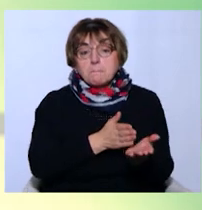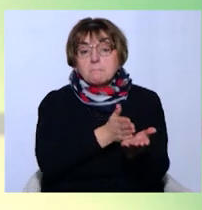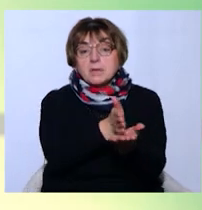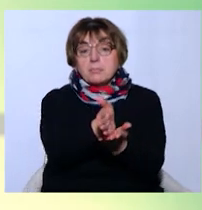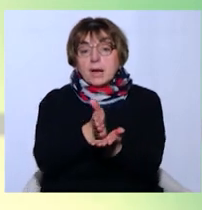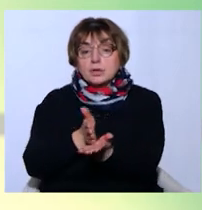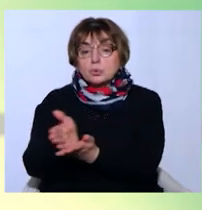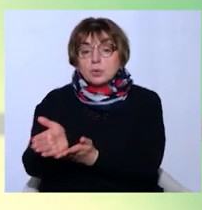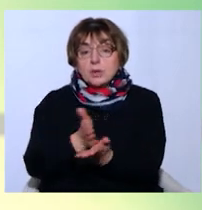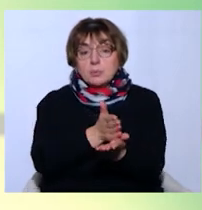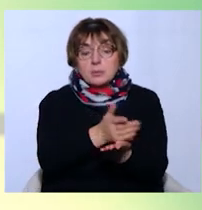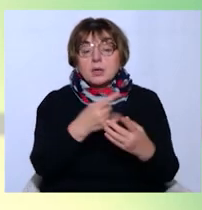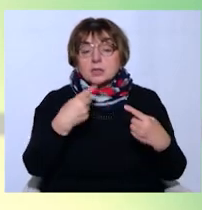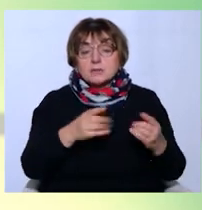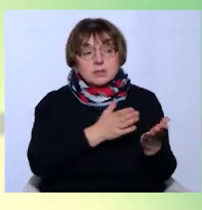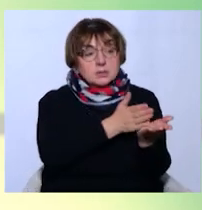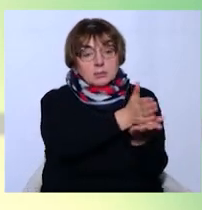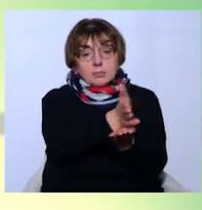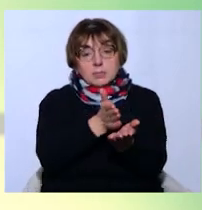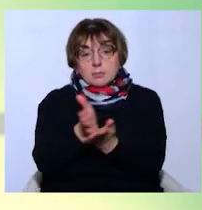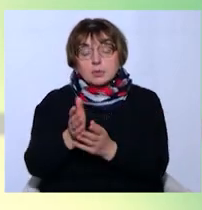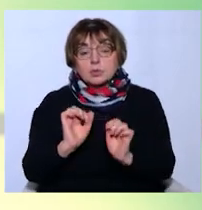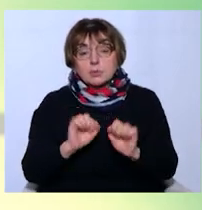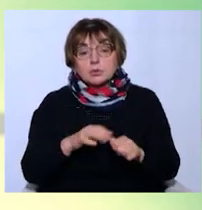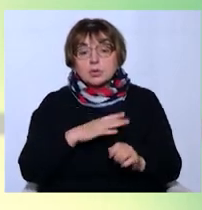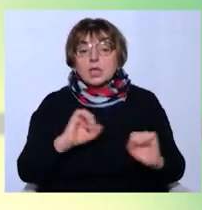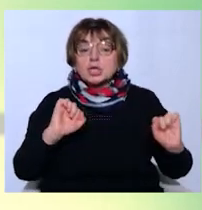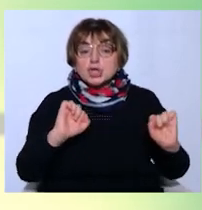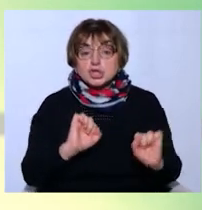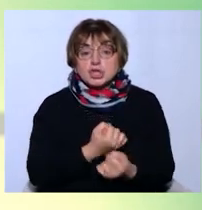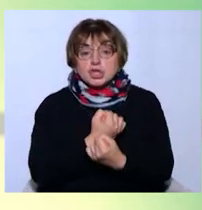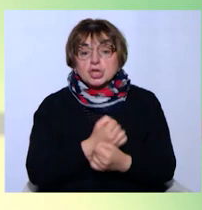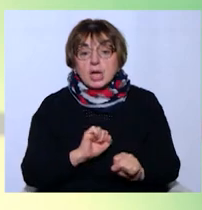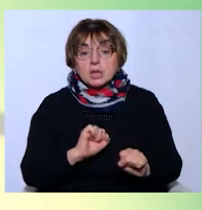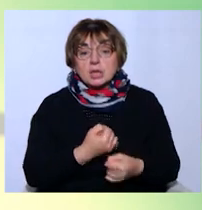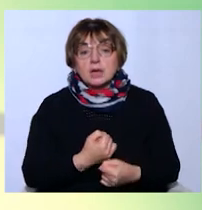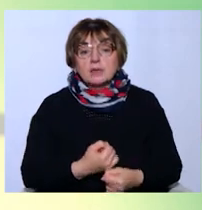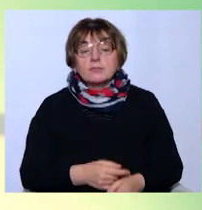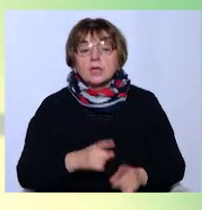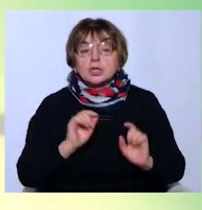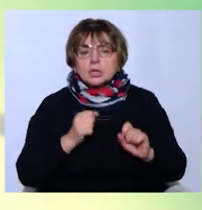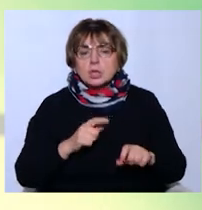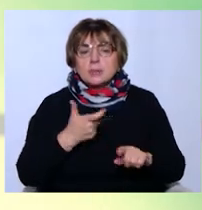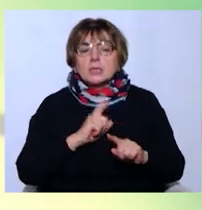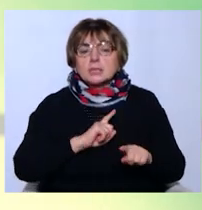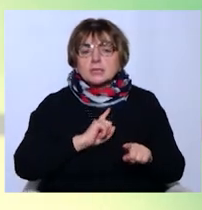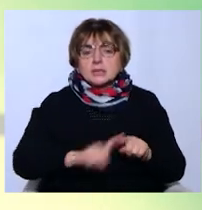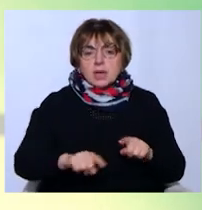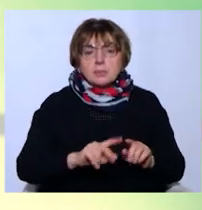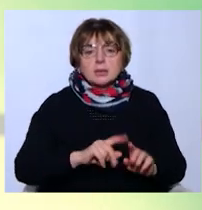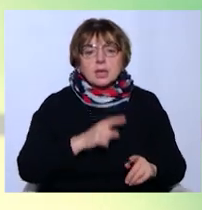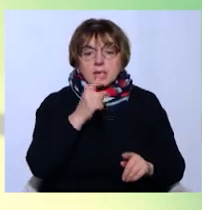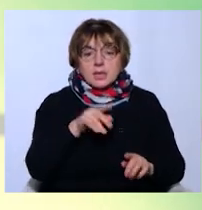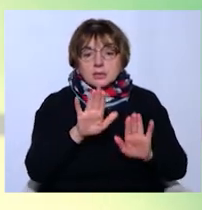ანუ სხვადასხვა მიმართულებით შეიძლება ამოძრავდეს საგანი და სიჩქარე. ანუ შეიძლება სწრაფად მივიდეს სხეული